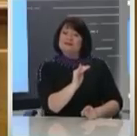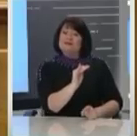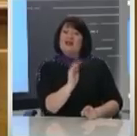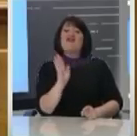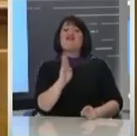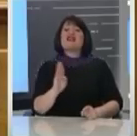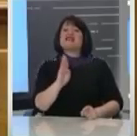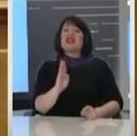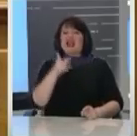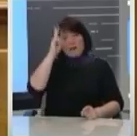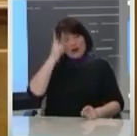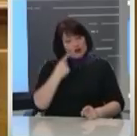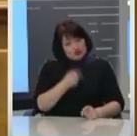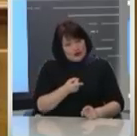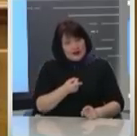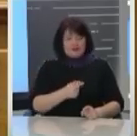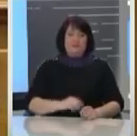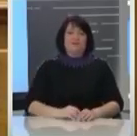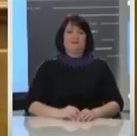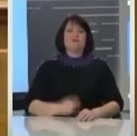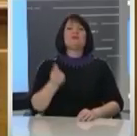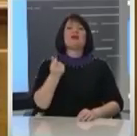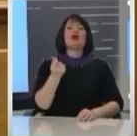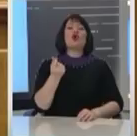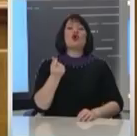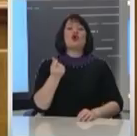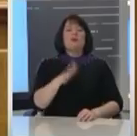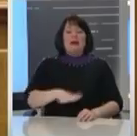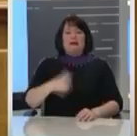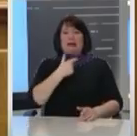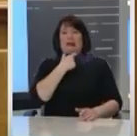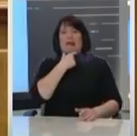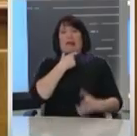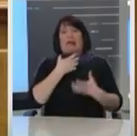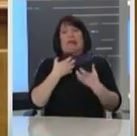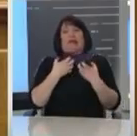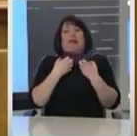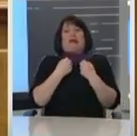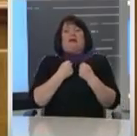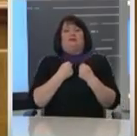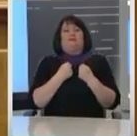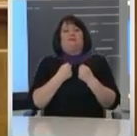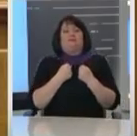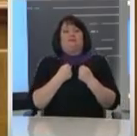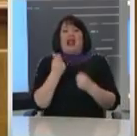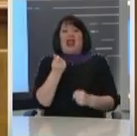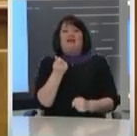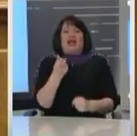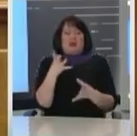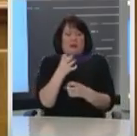Βίζερ. Έχετε βάλει την οικονομία σε συνθήκες ασφυξίας. Στραγγαλίζετε τη